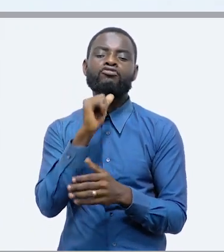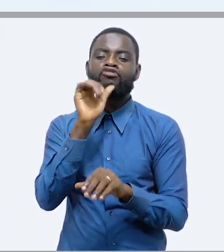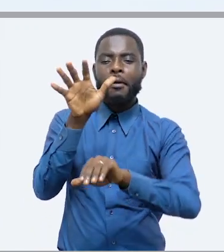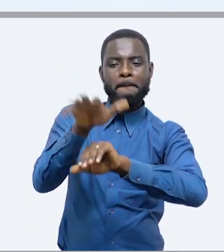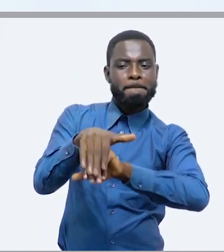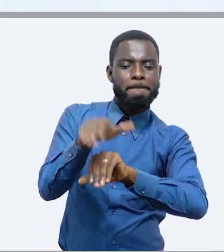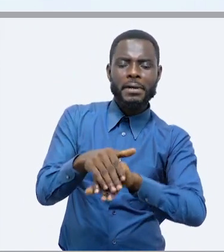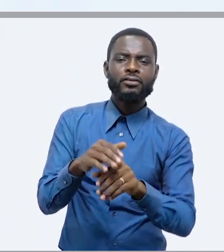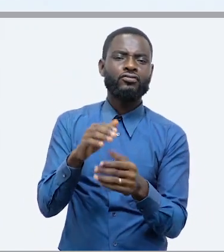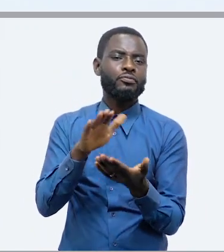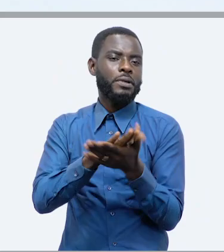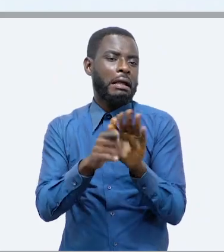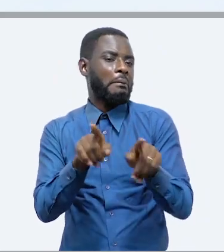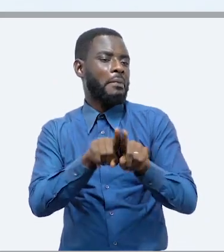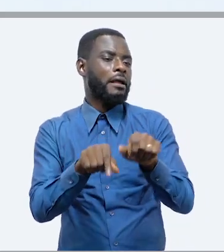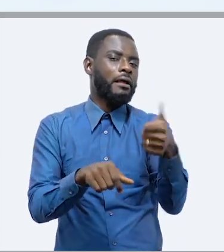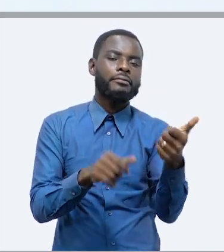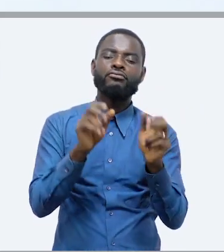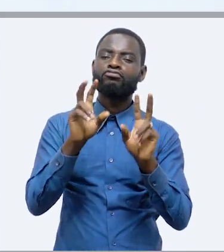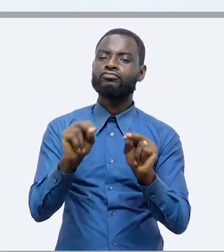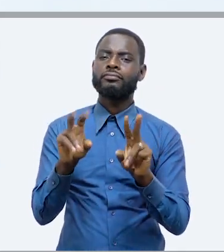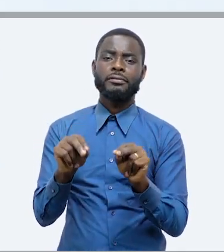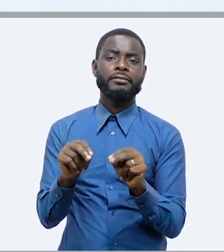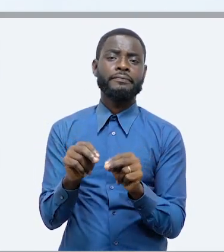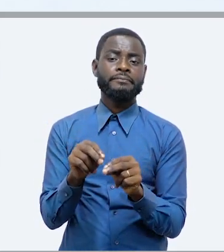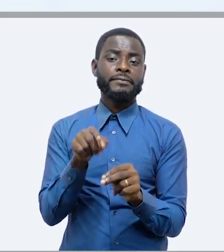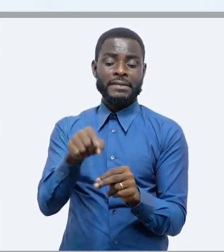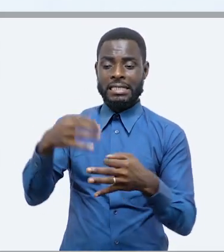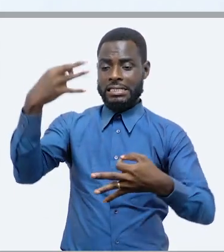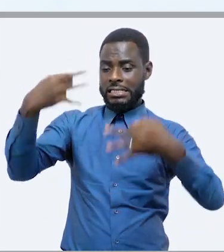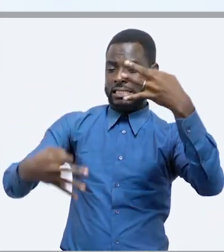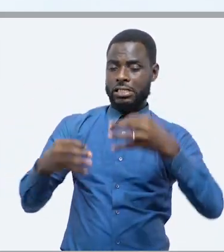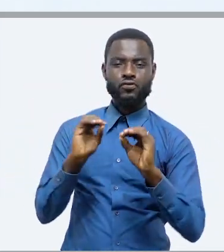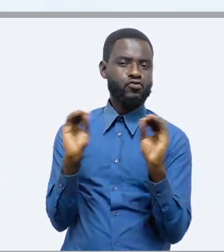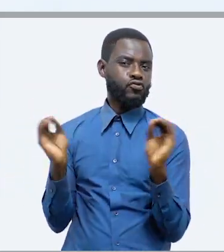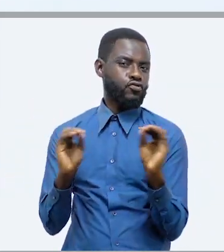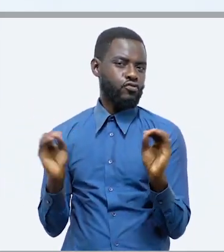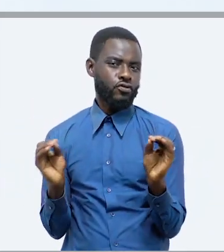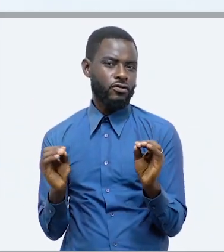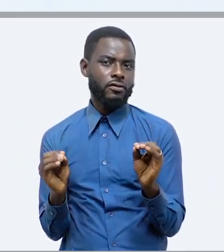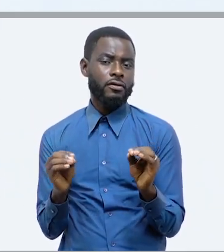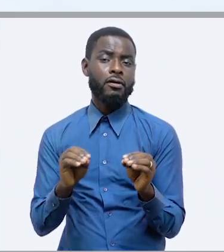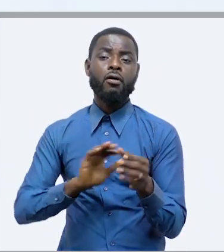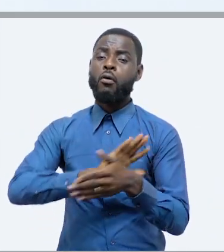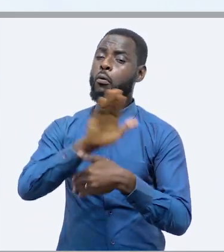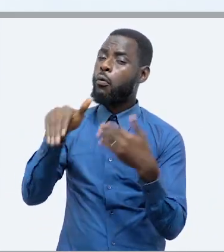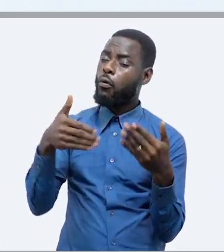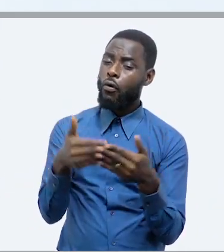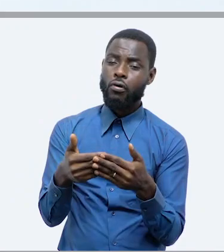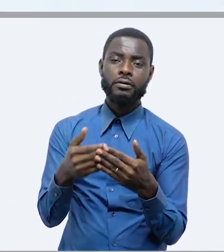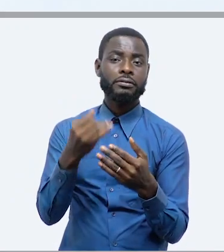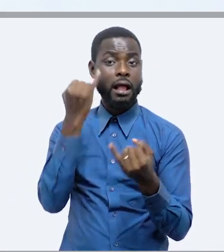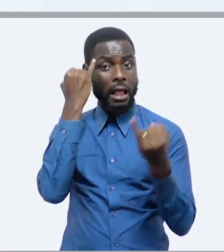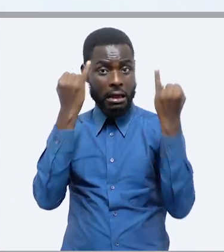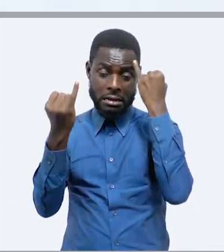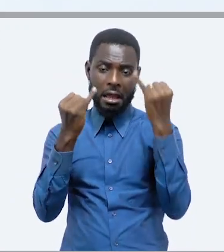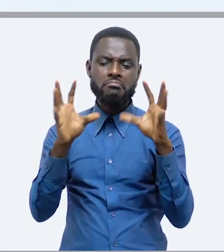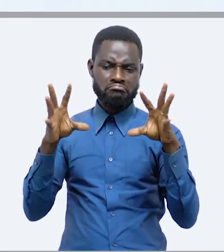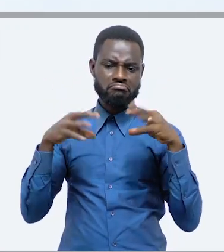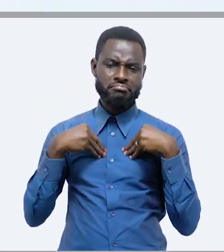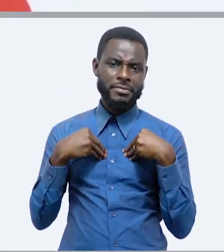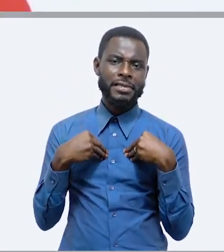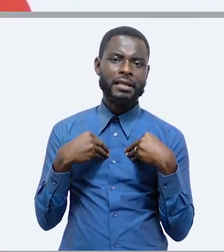To ba fete, ni waha neke network shramone ahishida. Waba anye waha ni network shramone